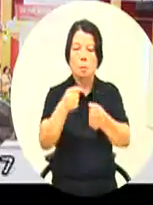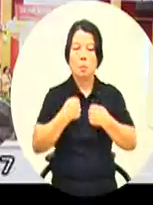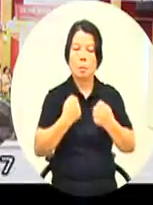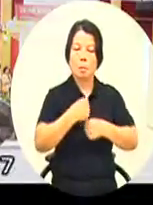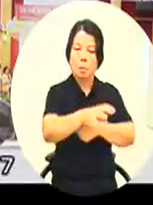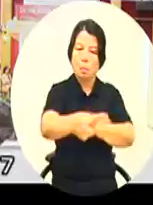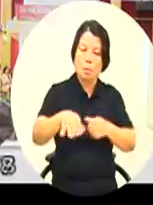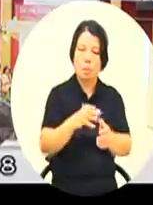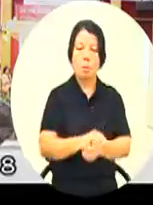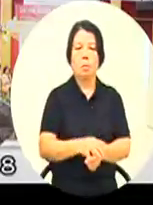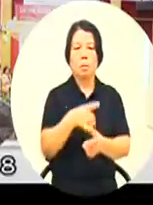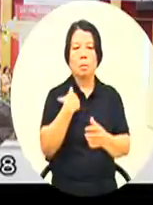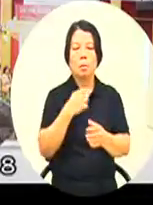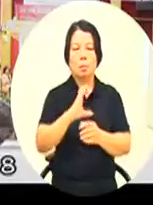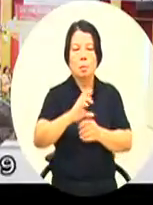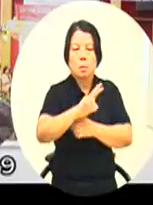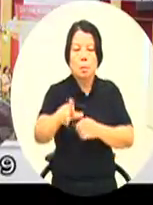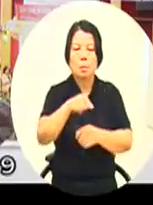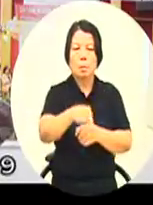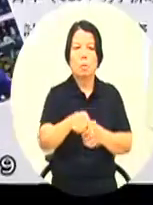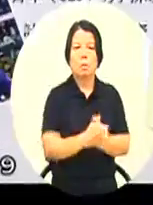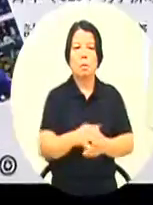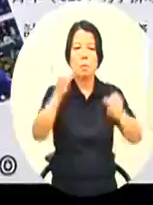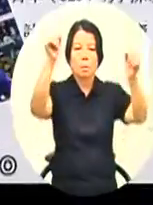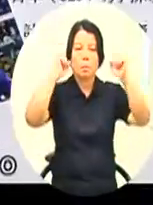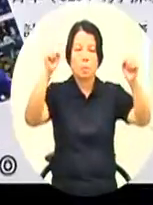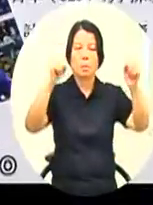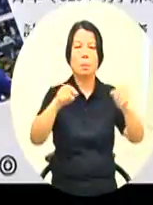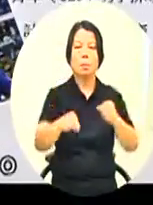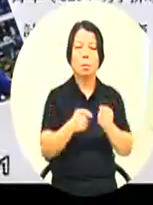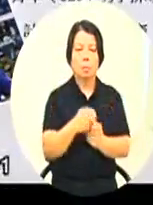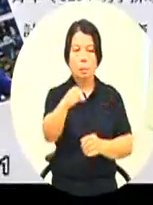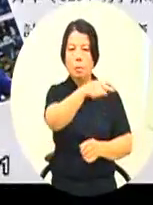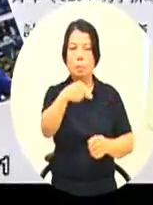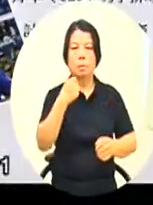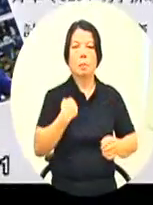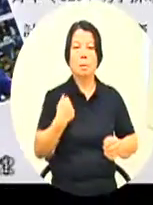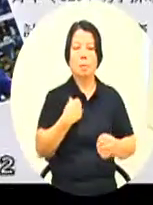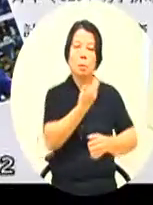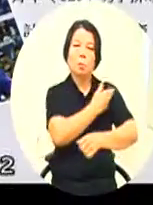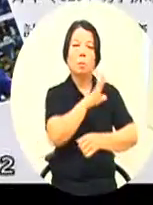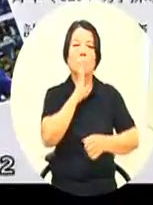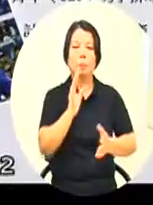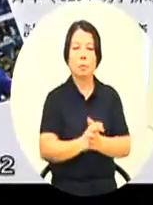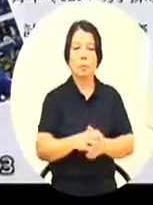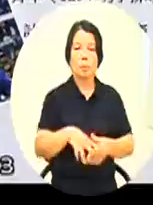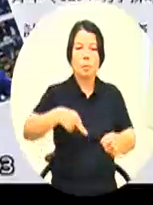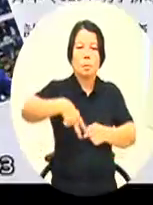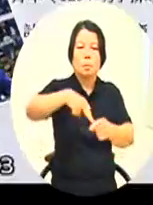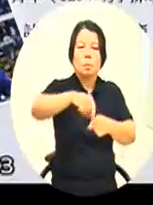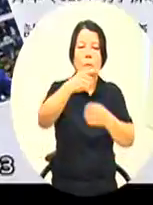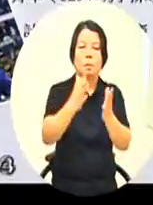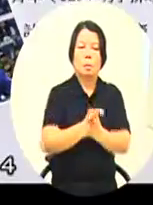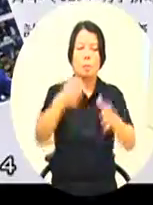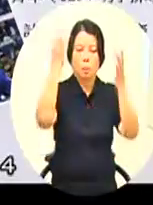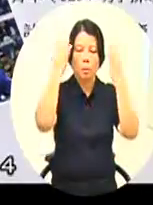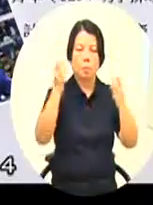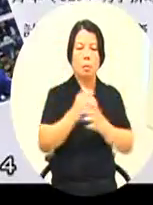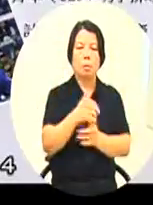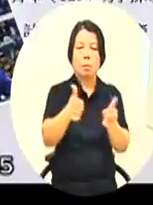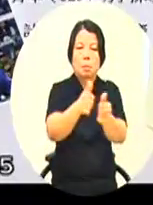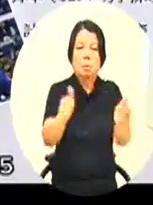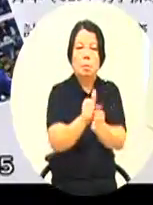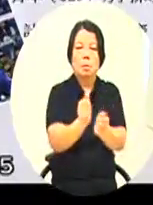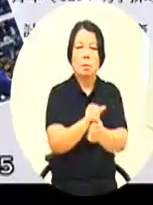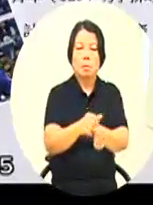学习语言的方式。那另外在体育活动方面，各位很知道，我们不管是足球或者是男子排球，还有马